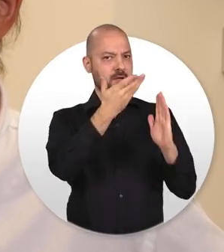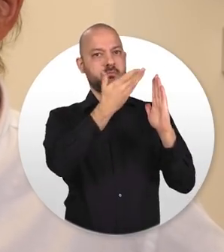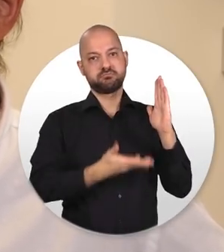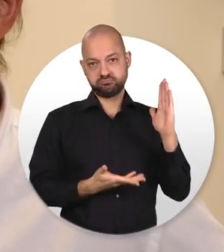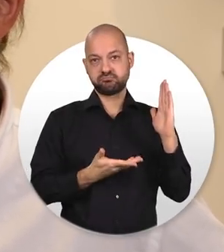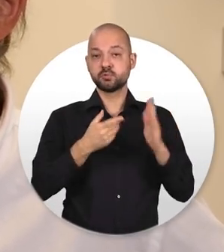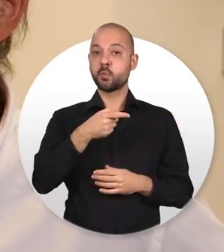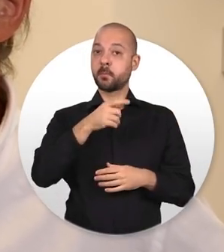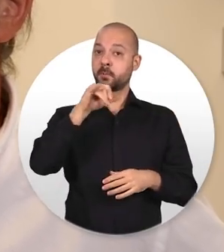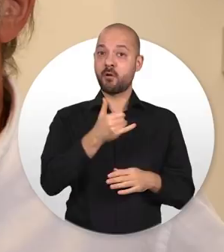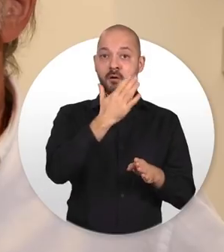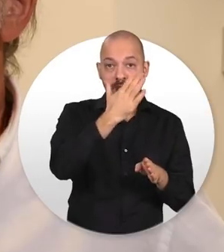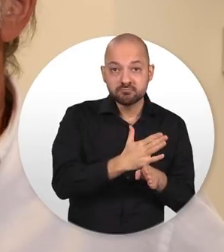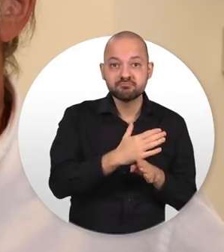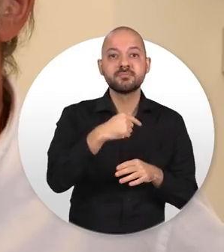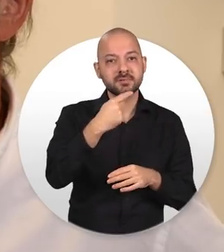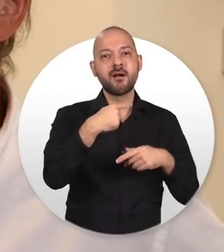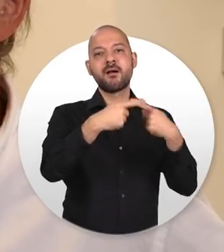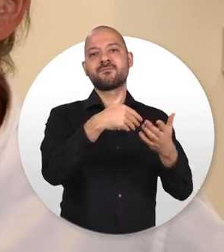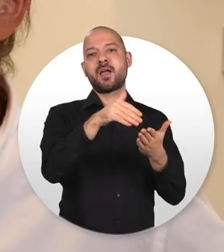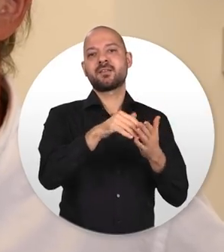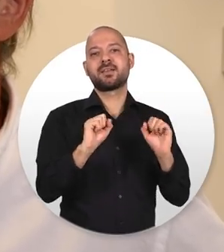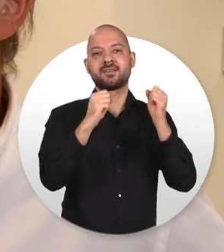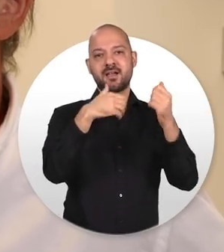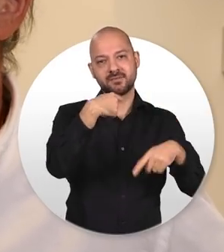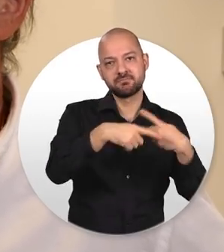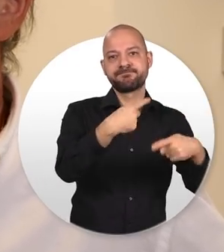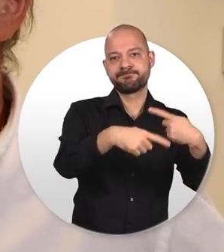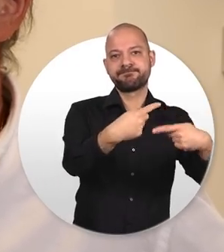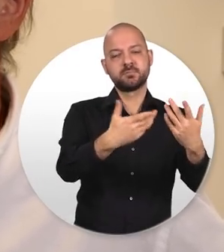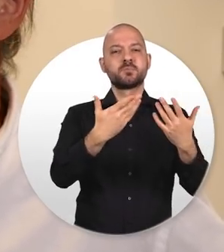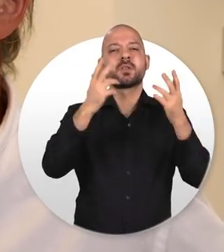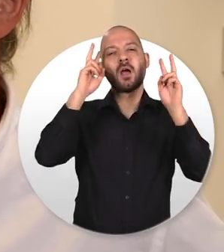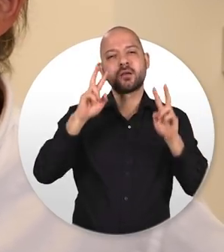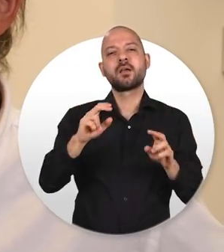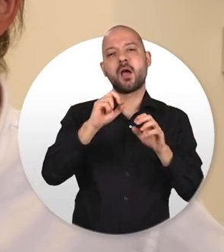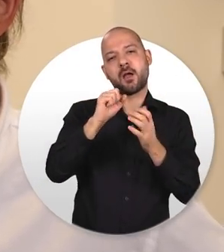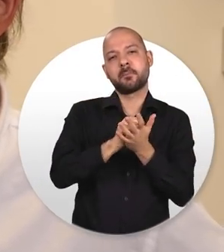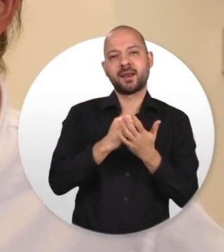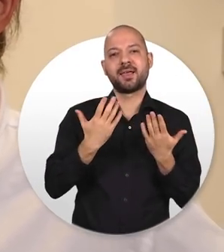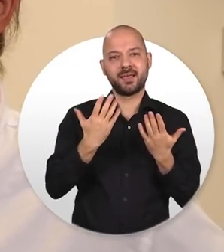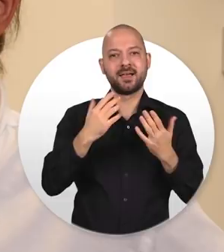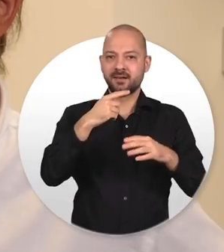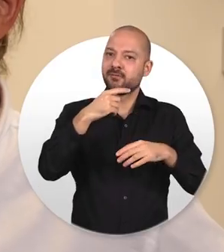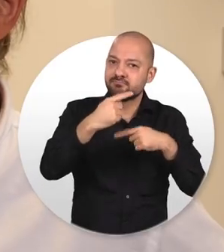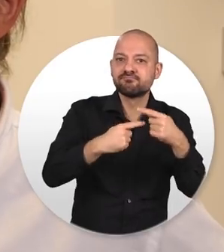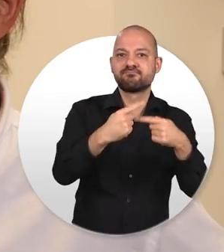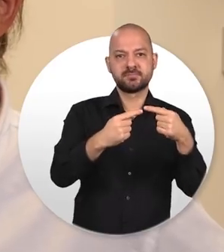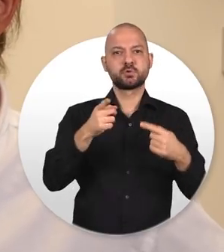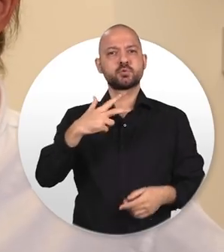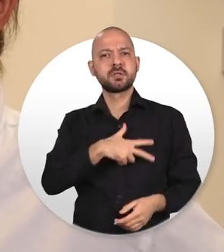Am Ende des Projekts soll diese Initiative weitergeführt gehen. Dafür haben auf benevoler Basis die pure sozioedukativ